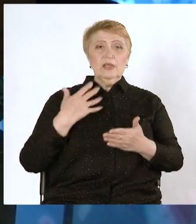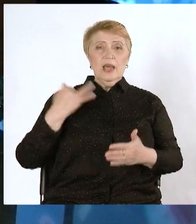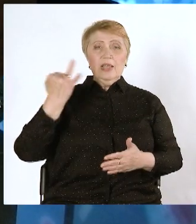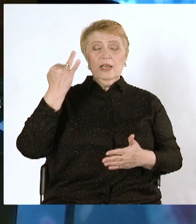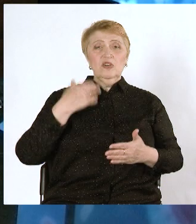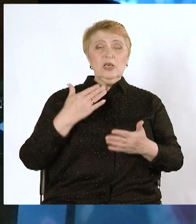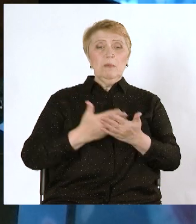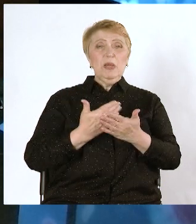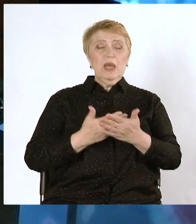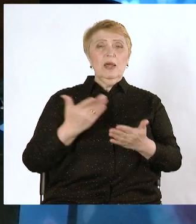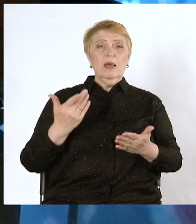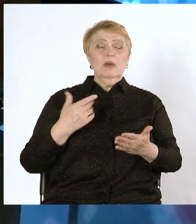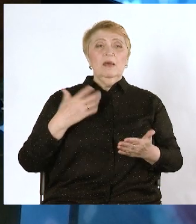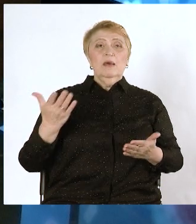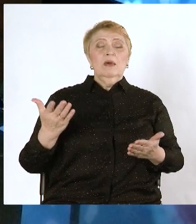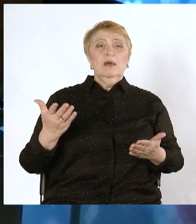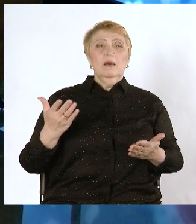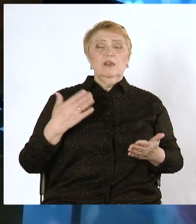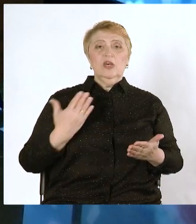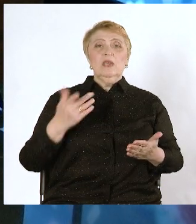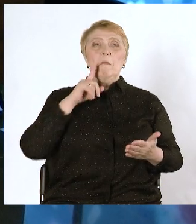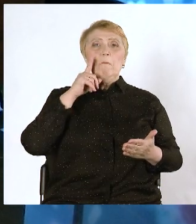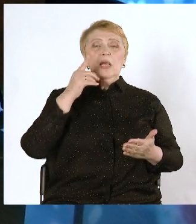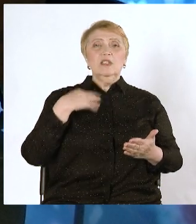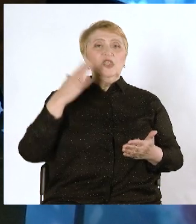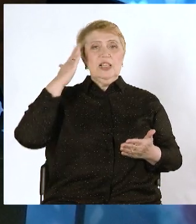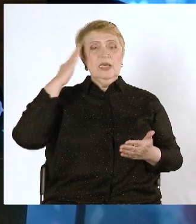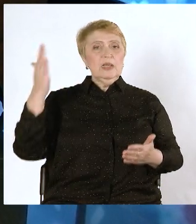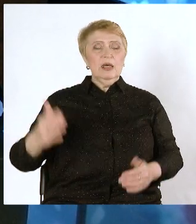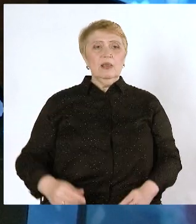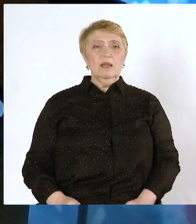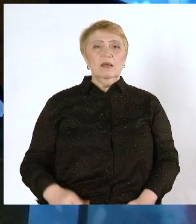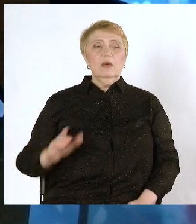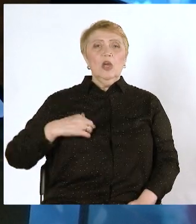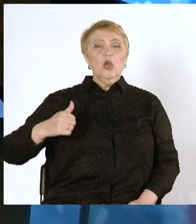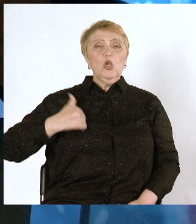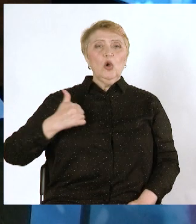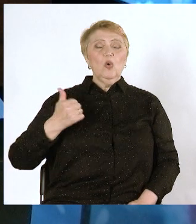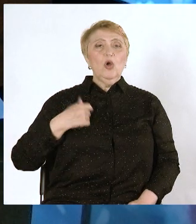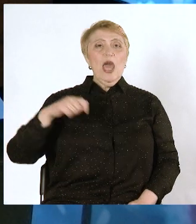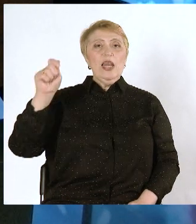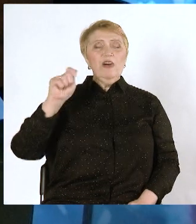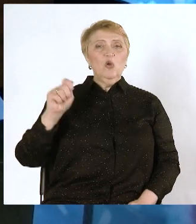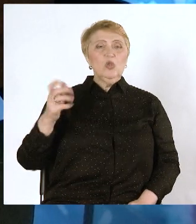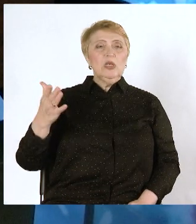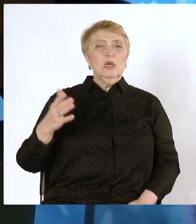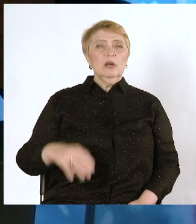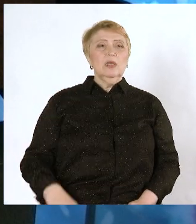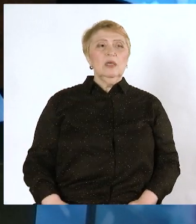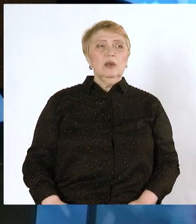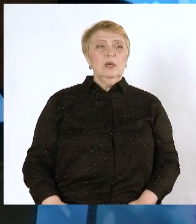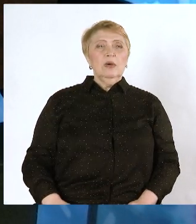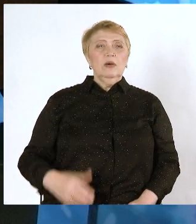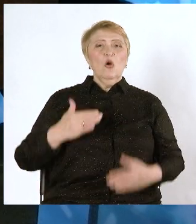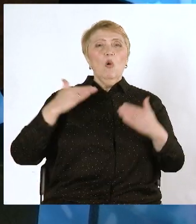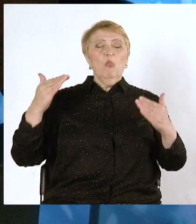про который молодежь уже в общем то ли не знаю так вот герой революции той революции больше ста